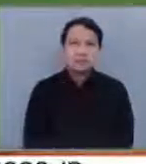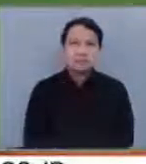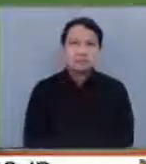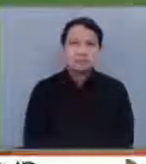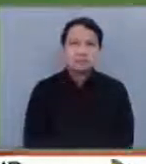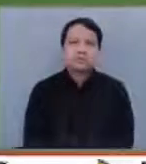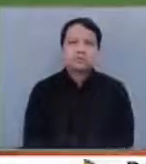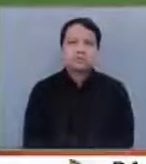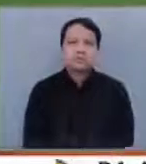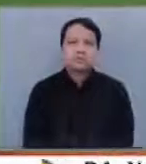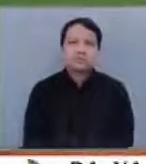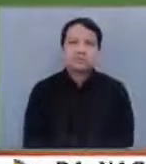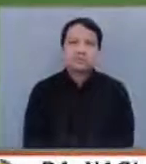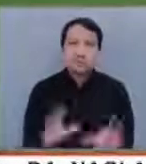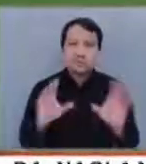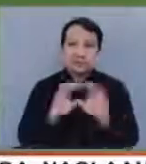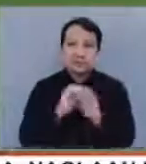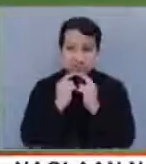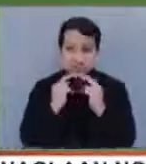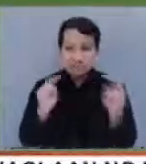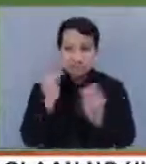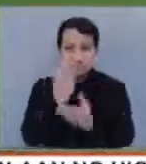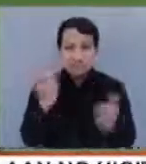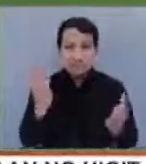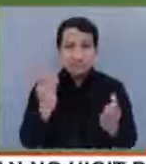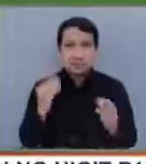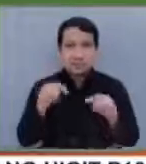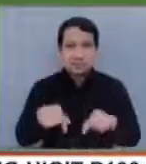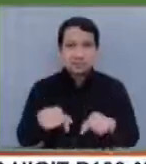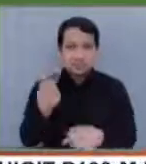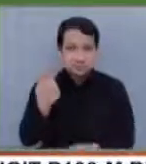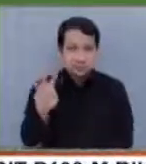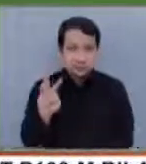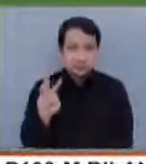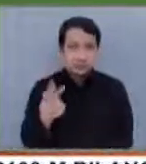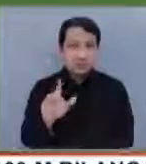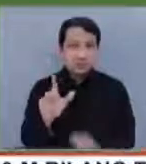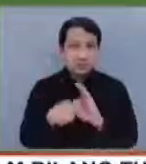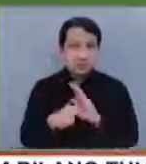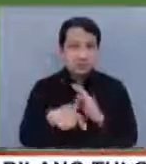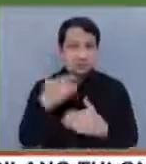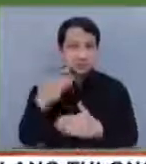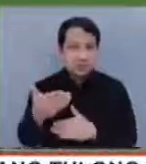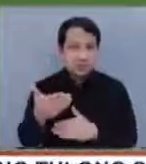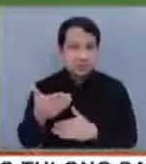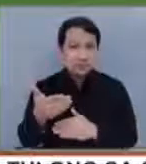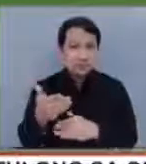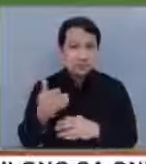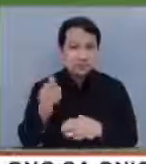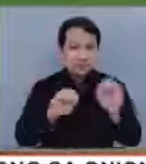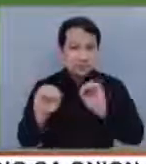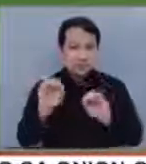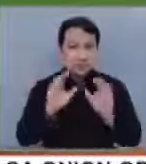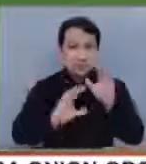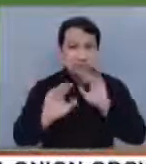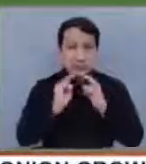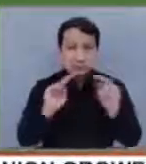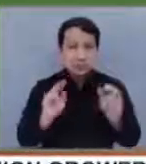4. At yan muna ang maiinit na showbiz balita for Wednesday. Abangan sa susunod ang iba pang latest chika. Kaya